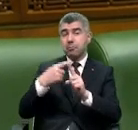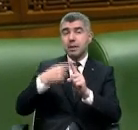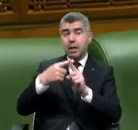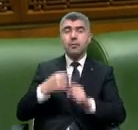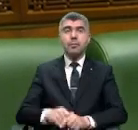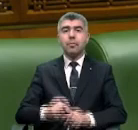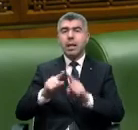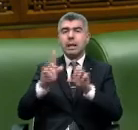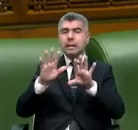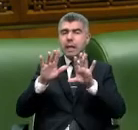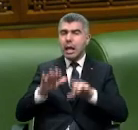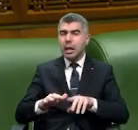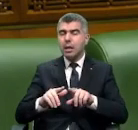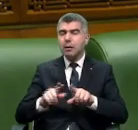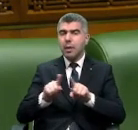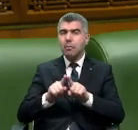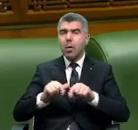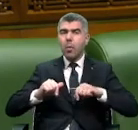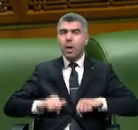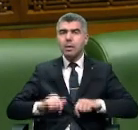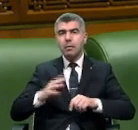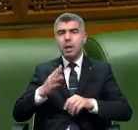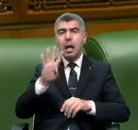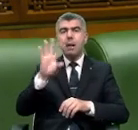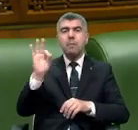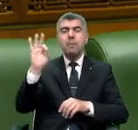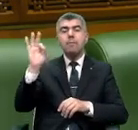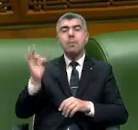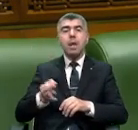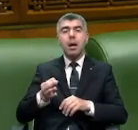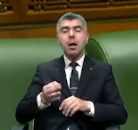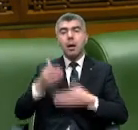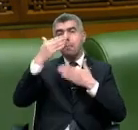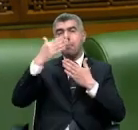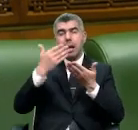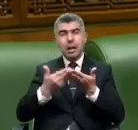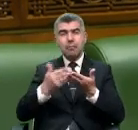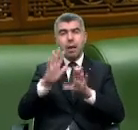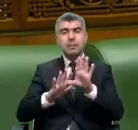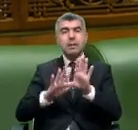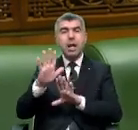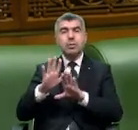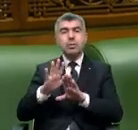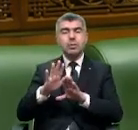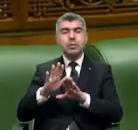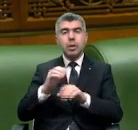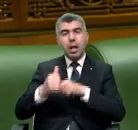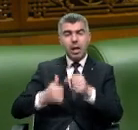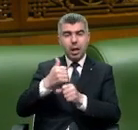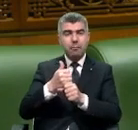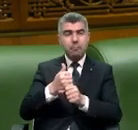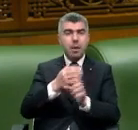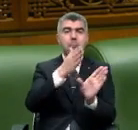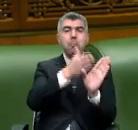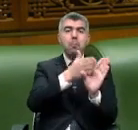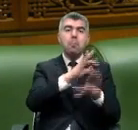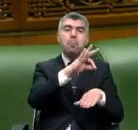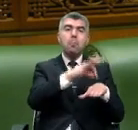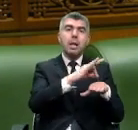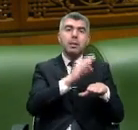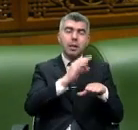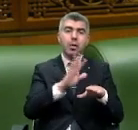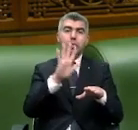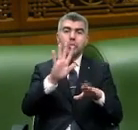العام. فالتقارير الرسمية الصادرة على الوزارة ديالكم كتقول بأن 40% من المغاربة الذين تفوق أعمارهم 15 عام يعانون من أمراض نفسية وعقلية، أي